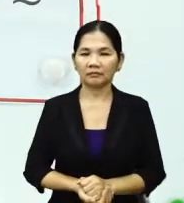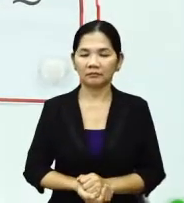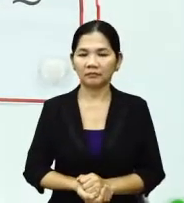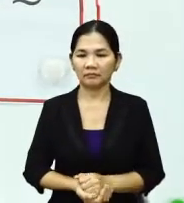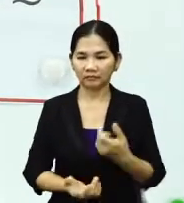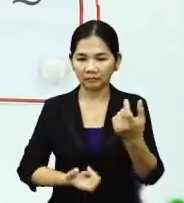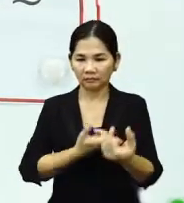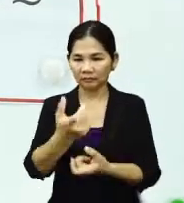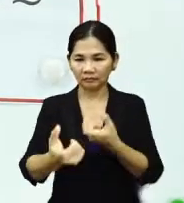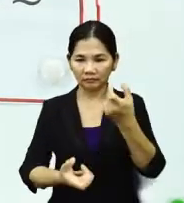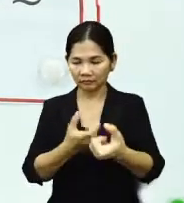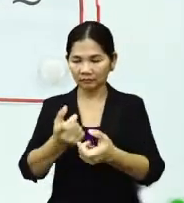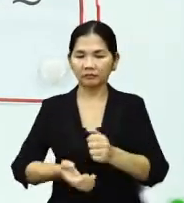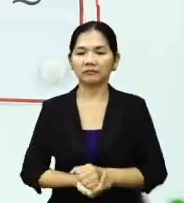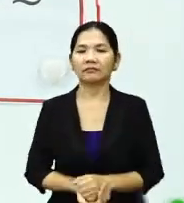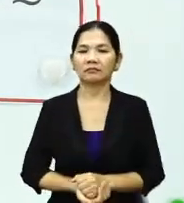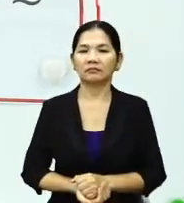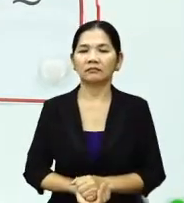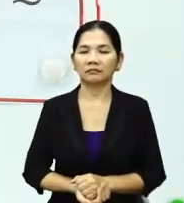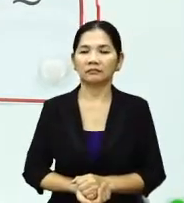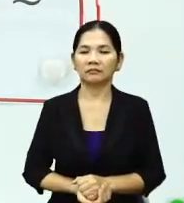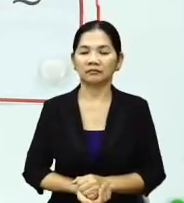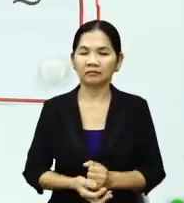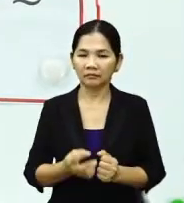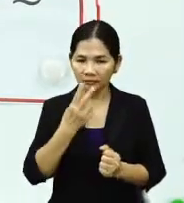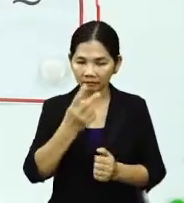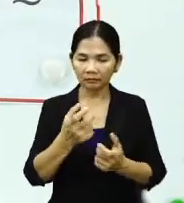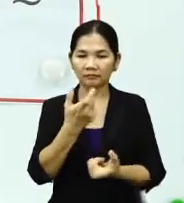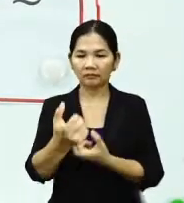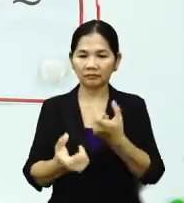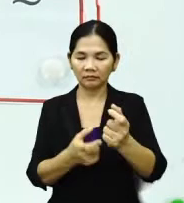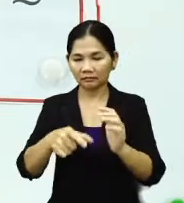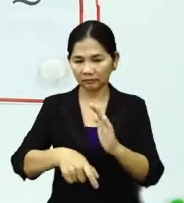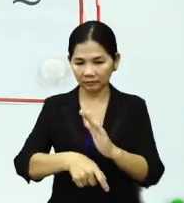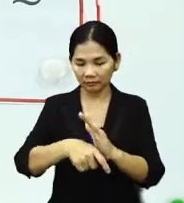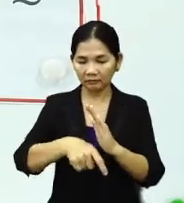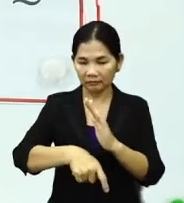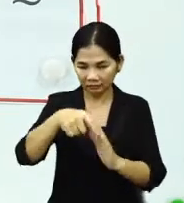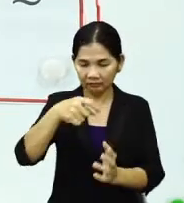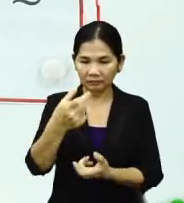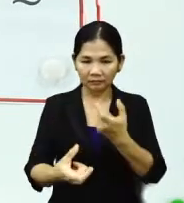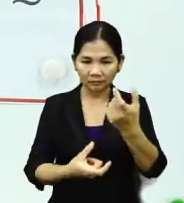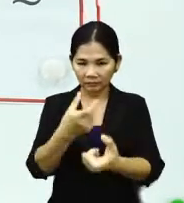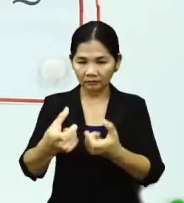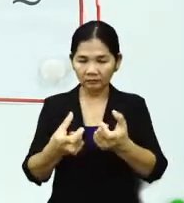lụa đồ con tiên mà cá lụa đồ